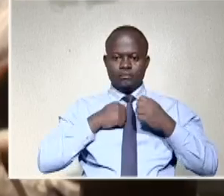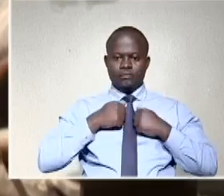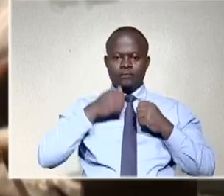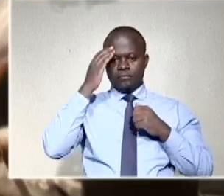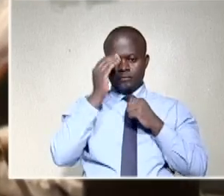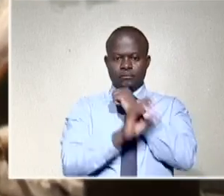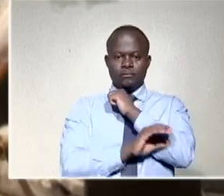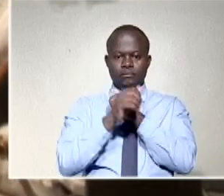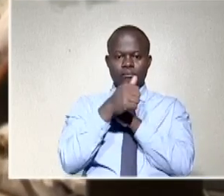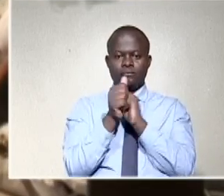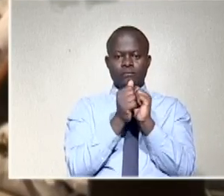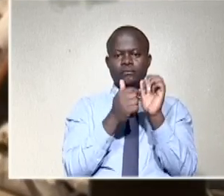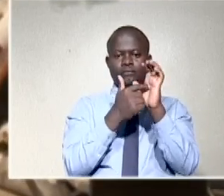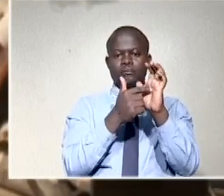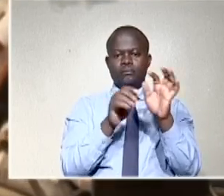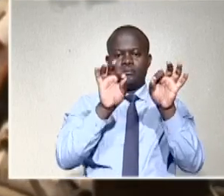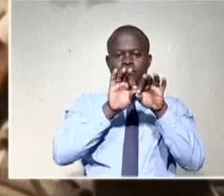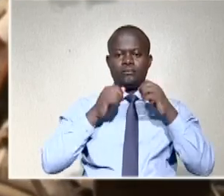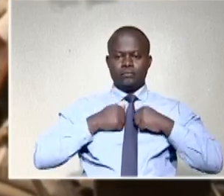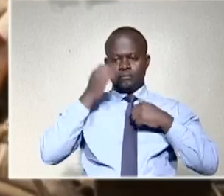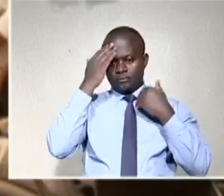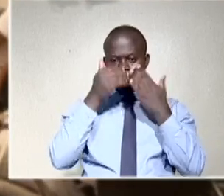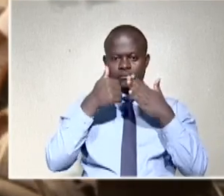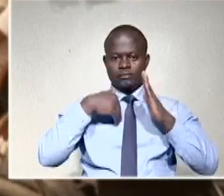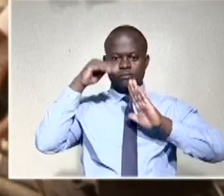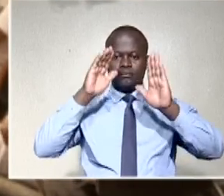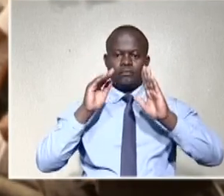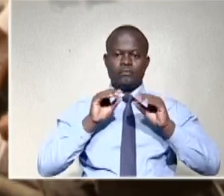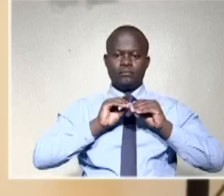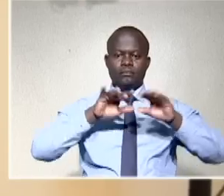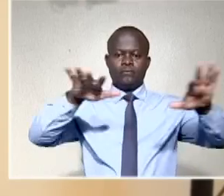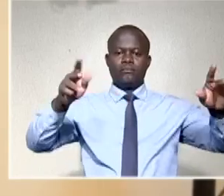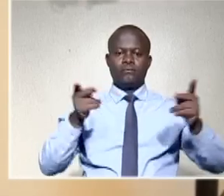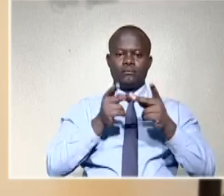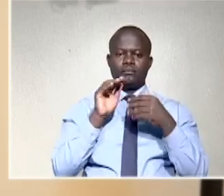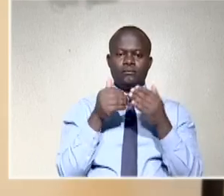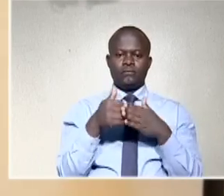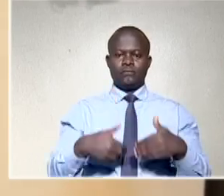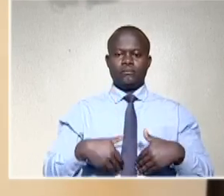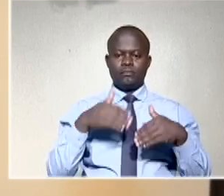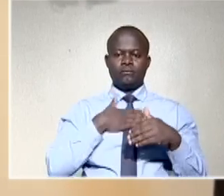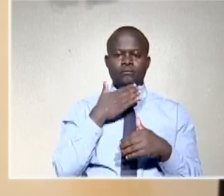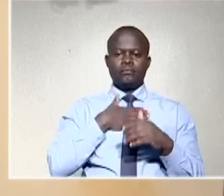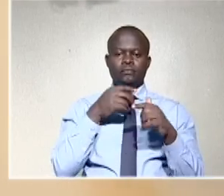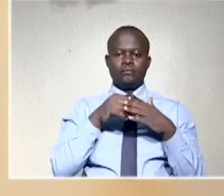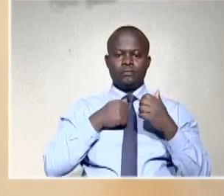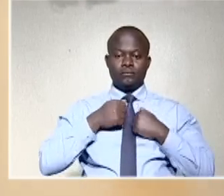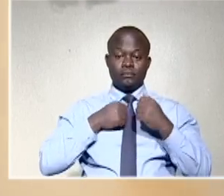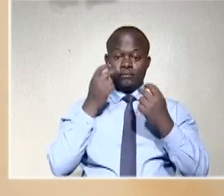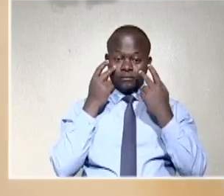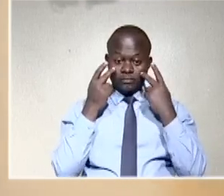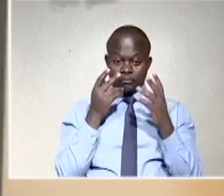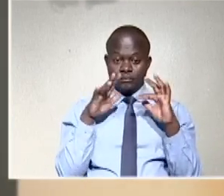kumenya igihugu cyabo n'indangagaciro z'abanyarwanda kugira ngo bagire uruhare mu kuzisakaza hose urubyiruko ruvuga ko rwishimiye kugera mu Rwanda